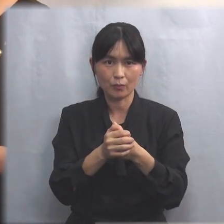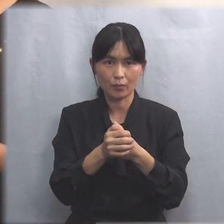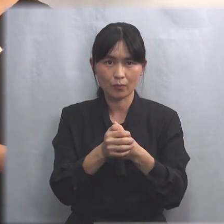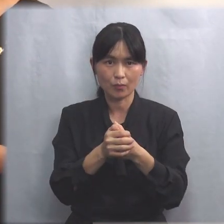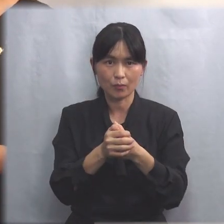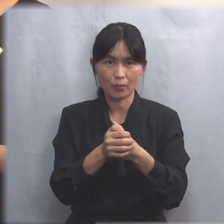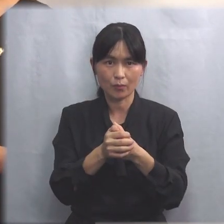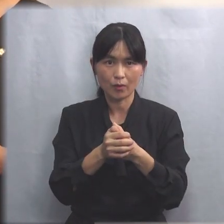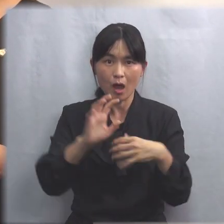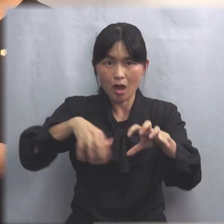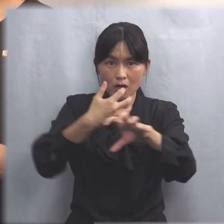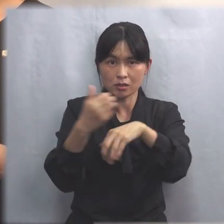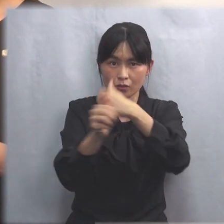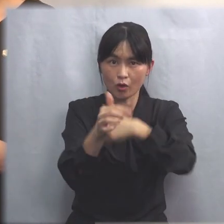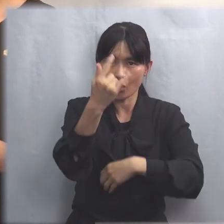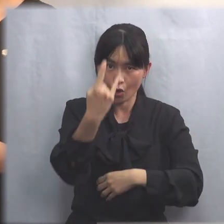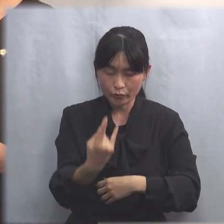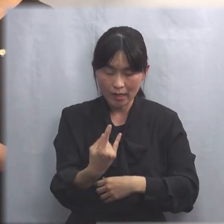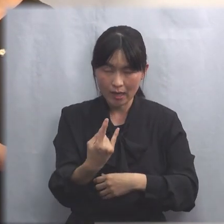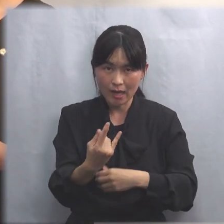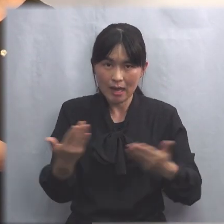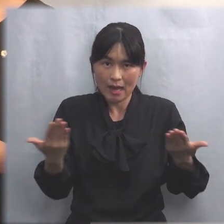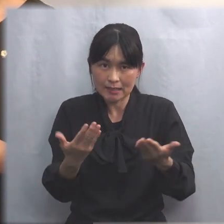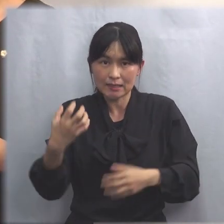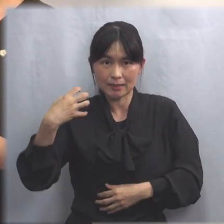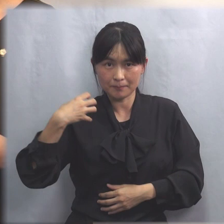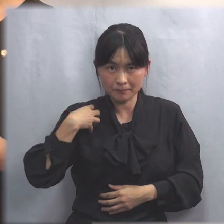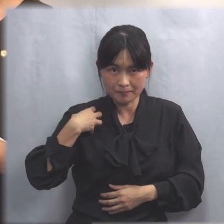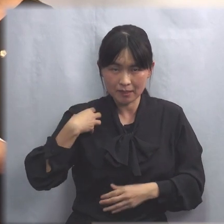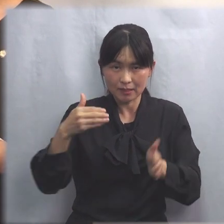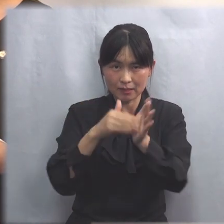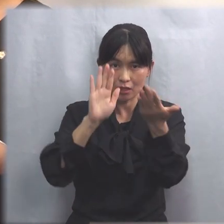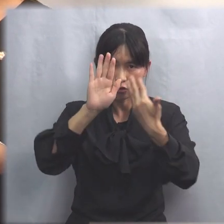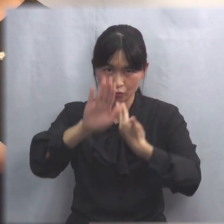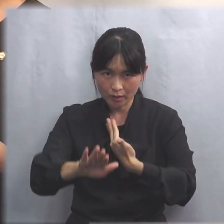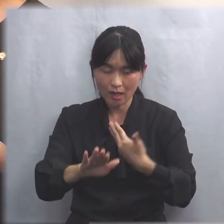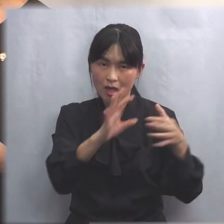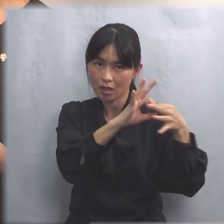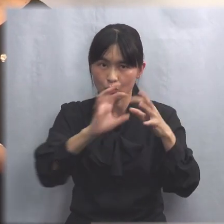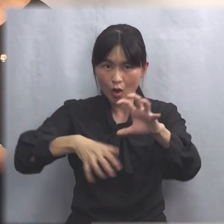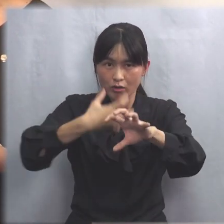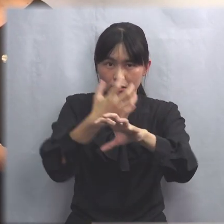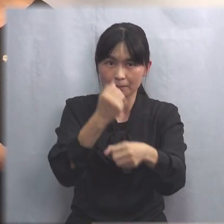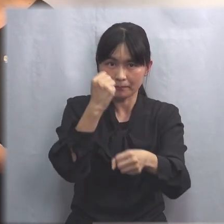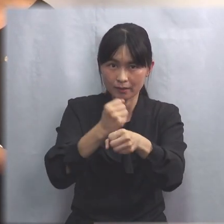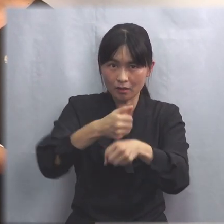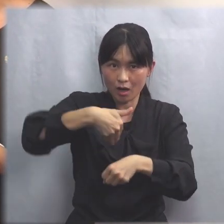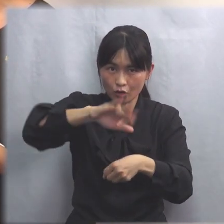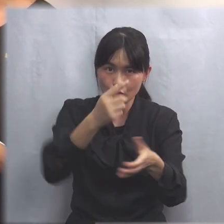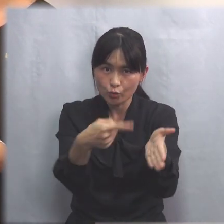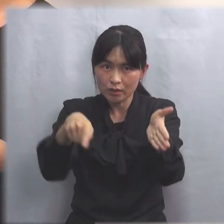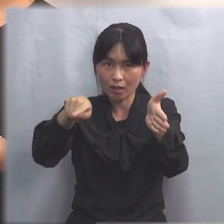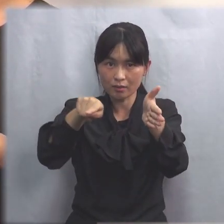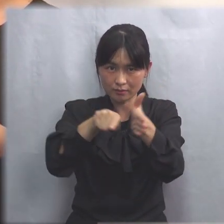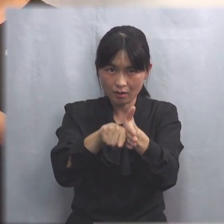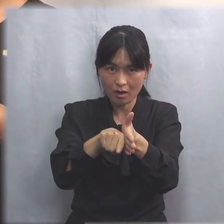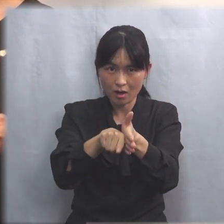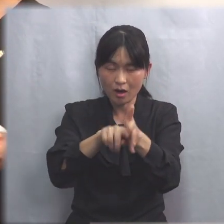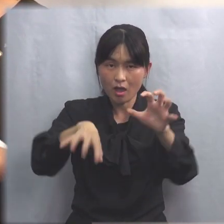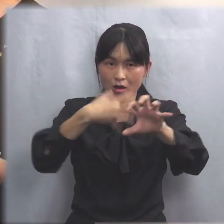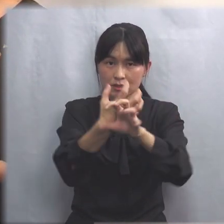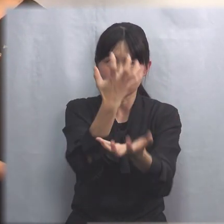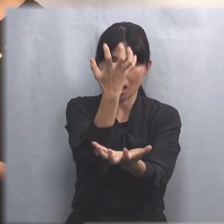생각합니다. 혁신위원회 임기 종료 후에도 앞으로 계속 이어질 우리 당의 혁신을 만들어가기 위해서 저희는